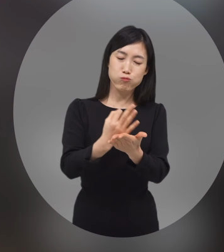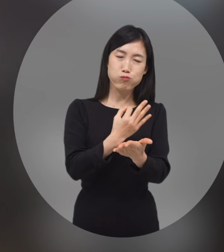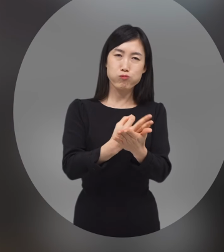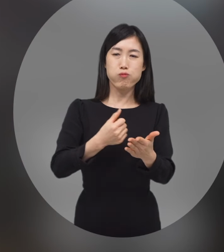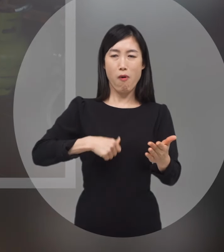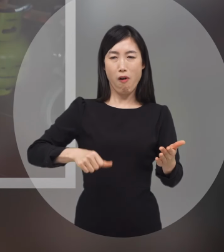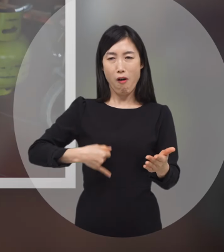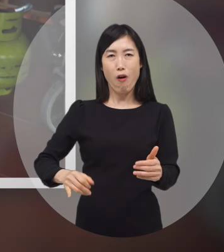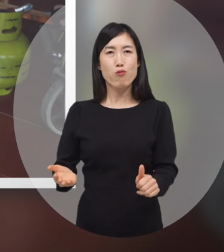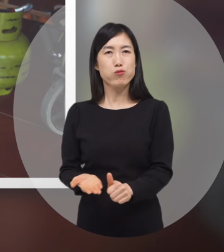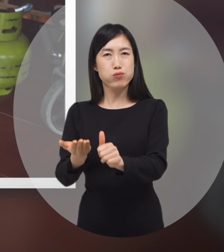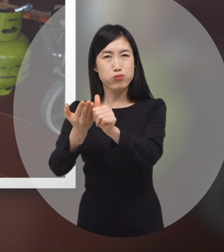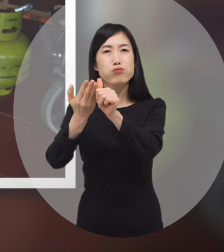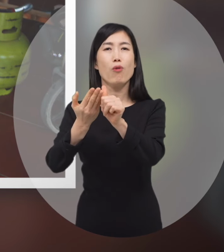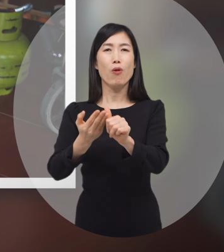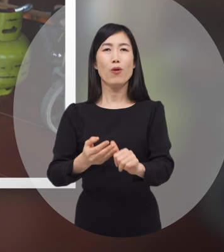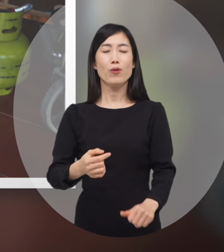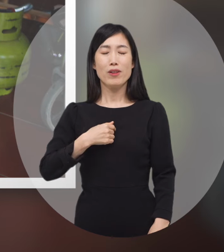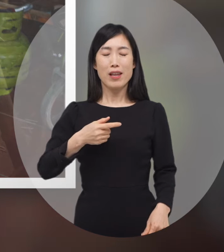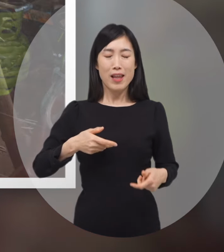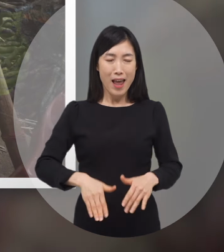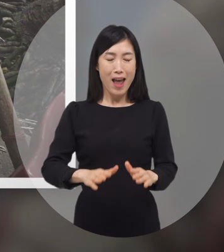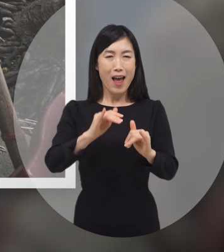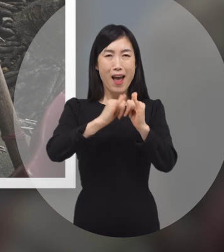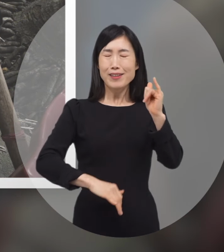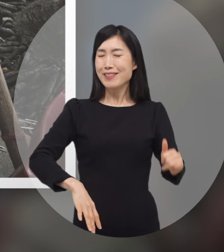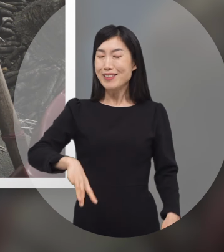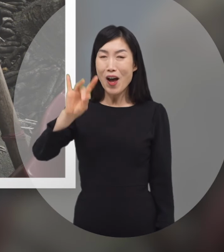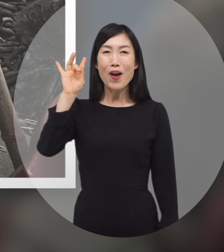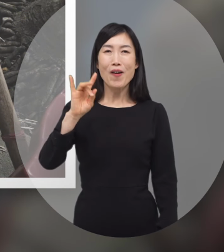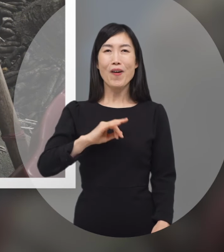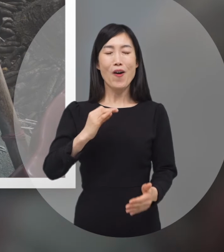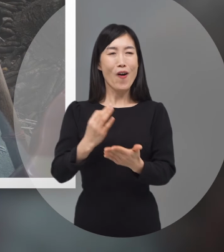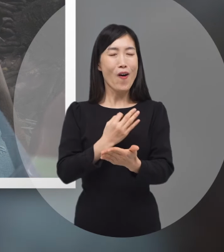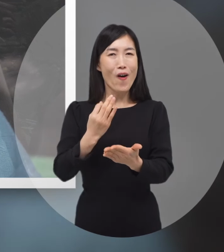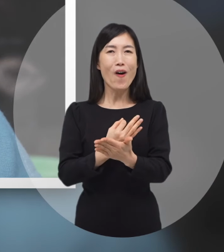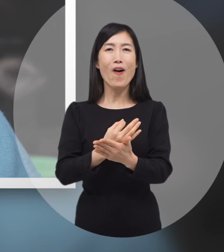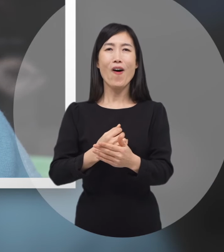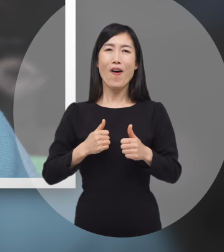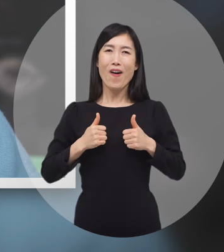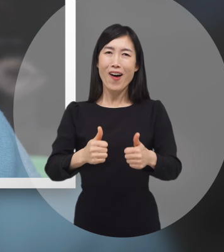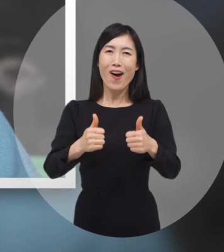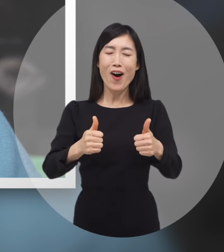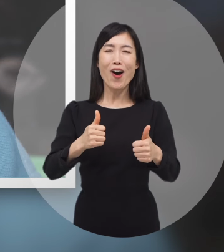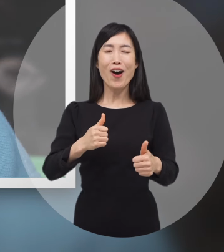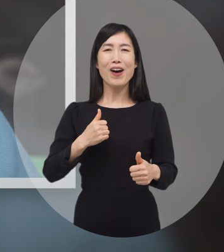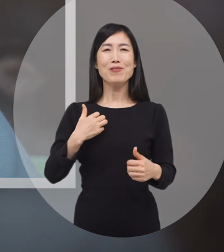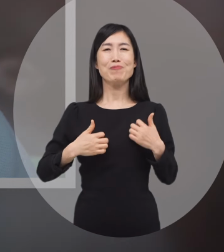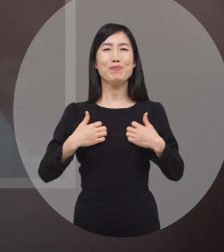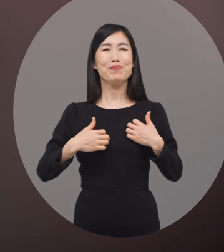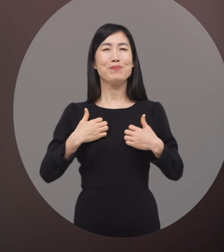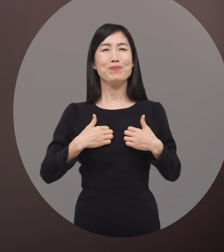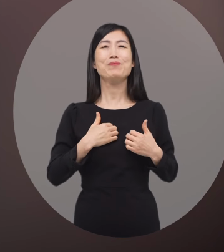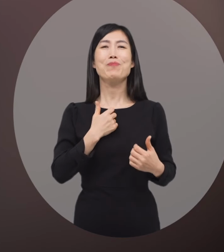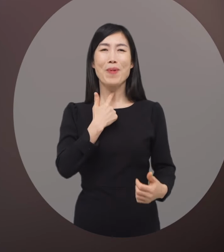수 있었을 뿐더러 생애 첫 자기 개발의 기회이기도 해 삶의 첫 동기부여도 되었습니다.